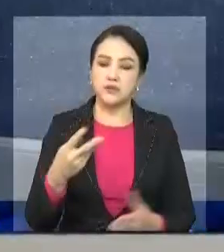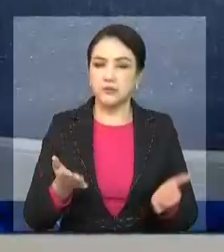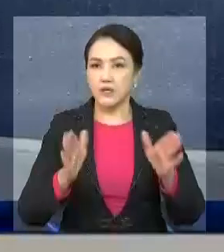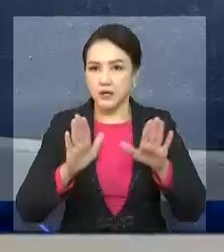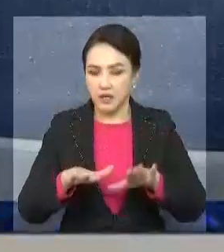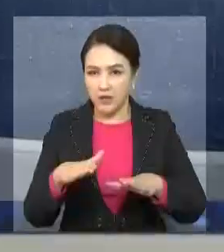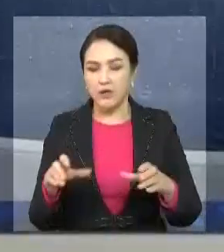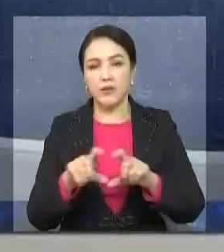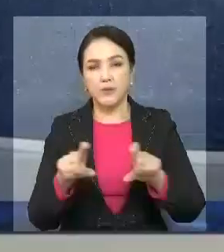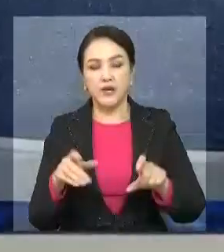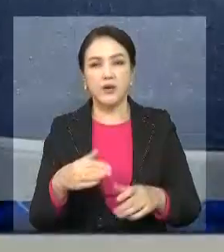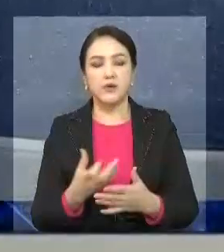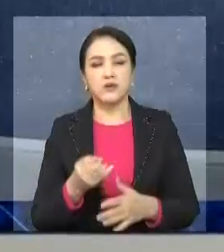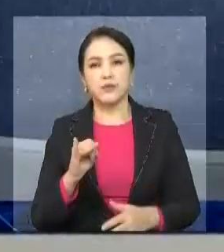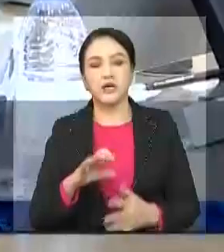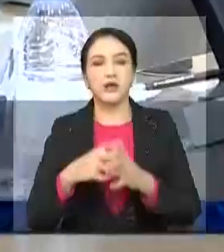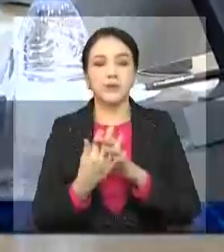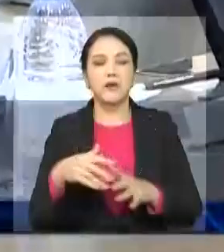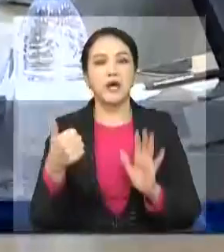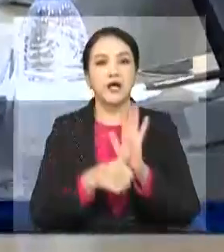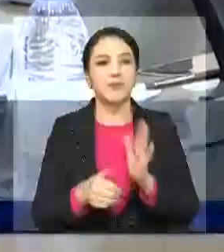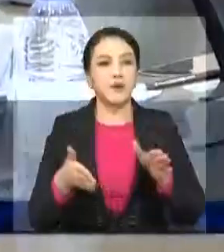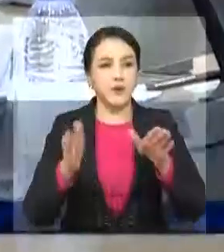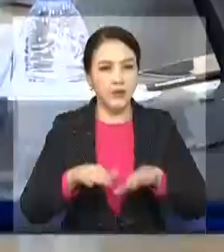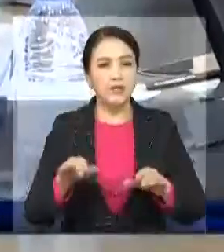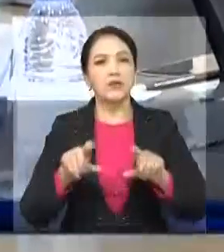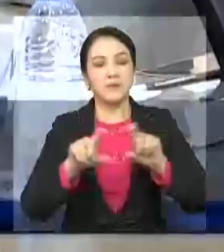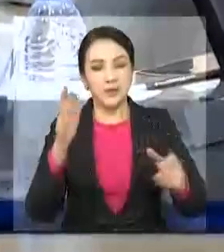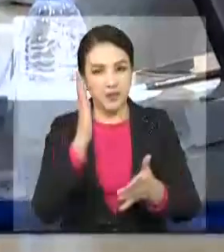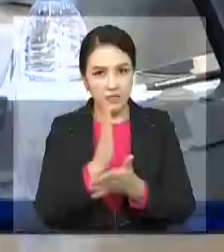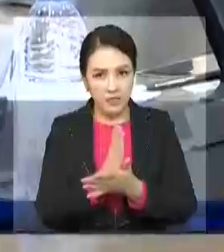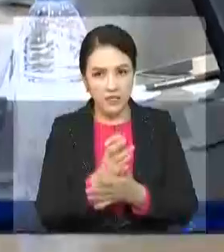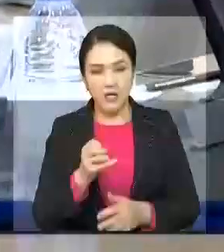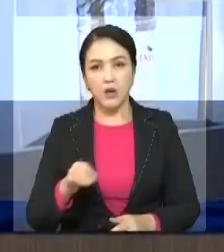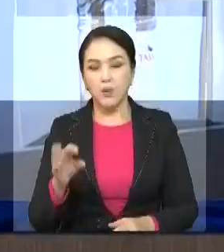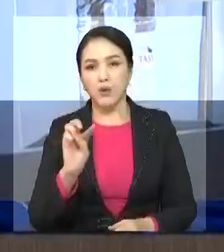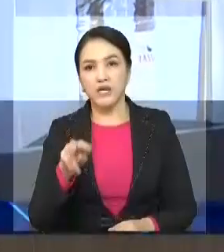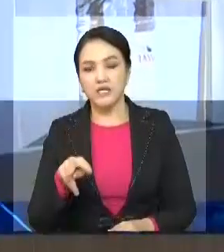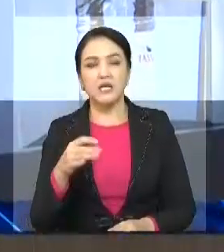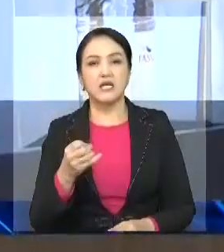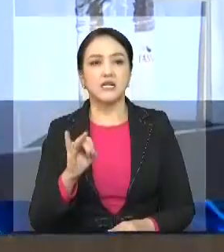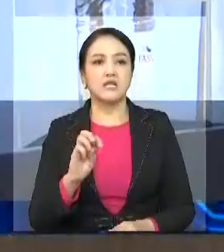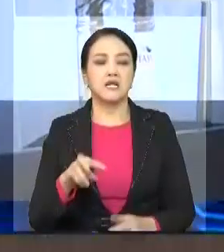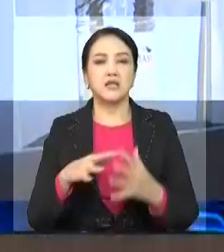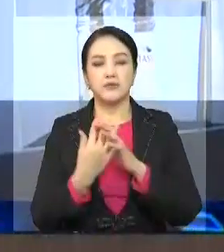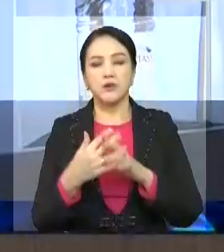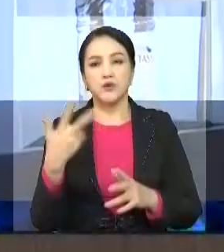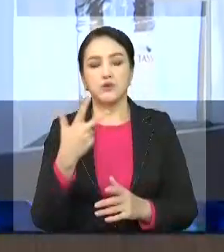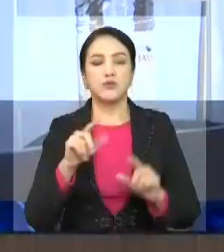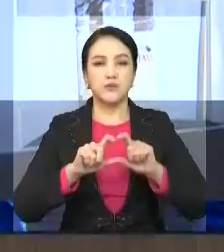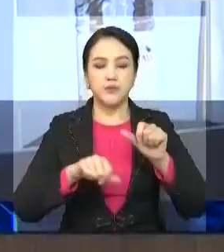және Мұғалжар ауданы Көтібар ауылында 60 орындық мектеп. Сондай-ақ Жағабұлақ, Ойыл және Қаратал ауылдарында 3